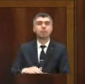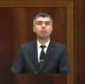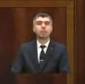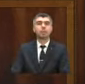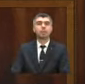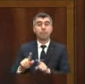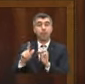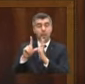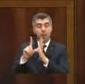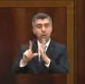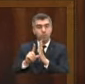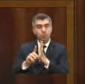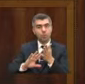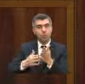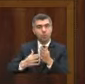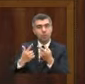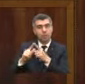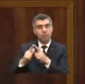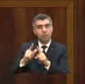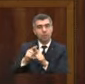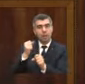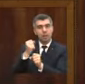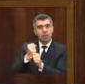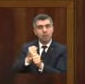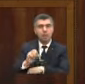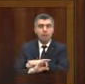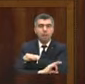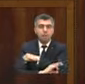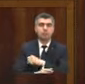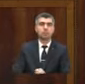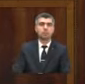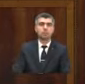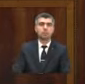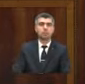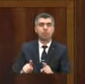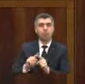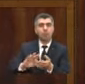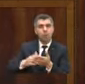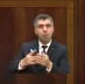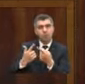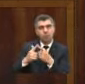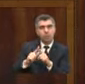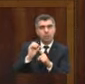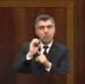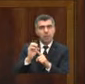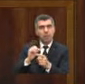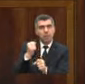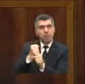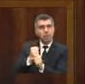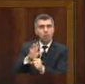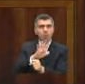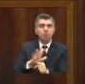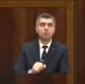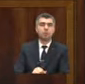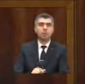هذا القانون إلى تنظيم مهنة العامل الاجتماعي، تحديد شروط ممارستها والصلاحيات الموكلة للعامل الاجتماعي،